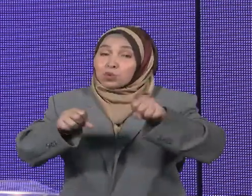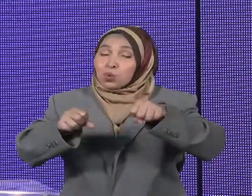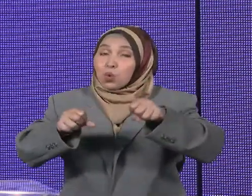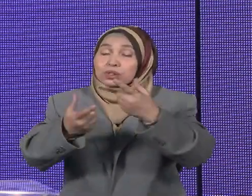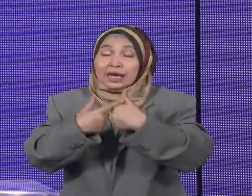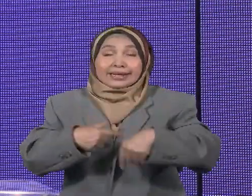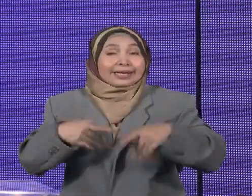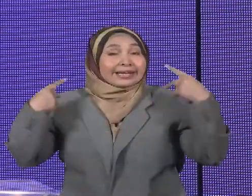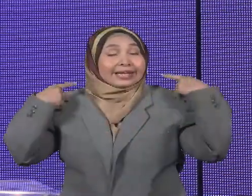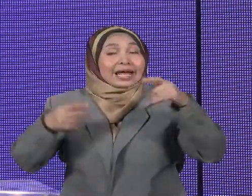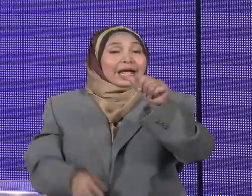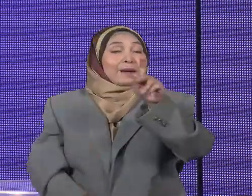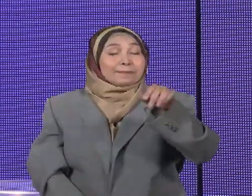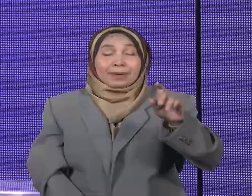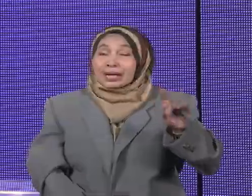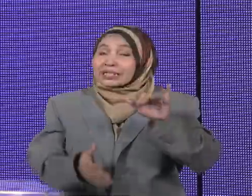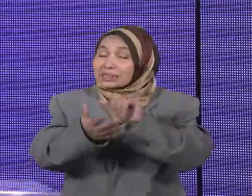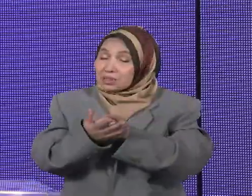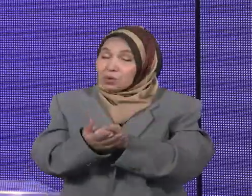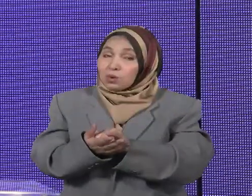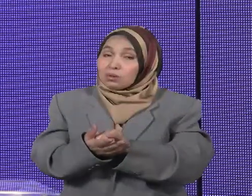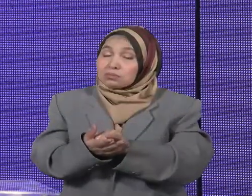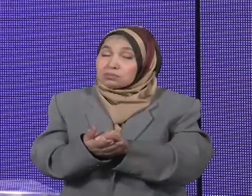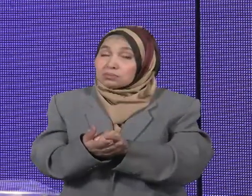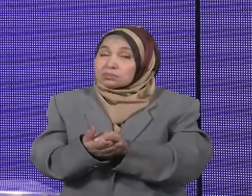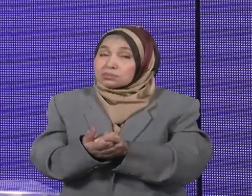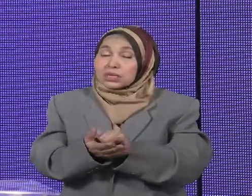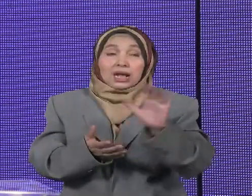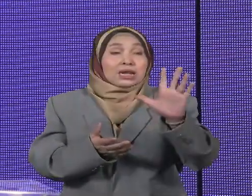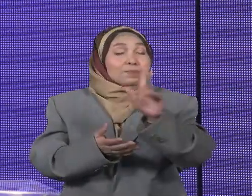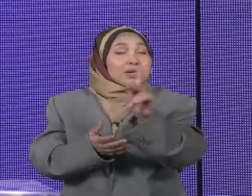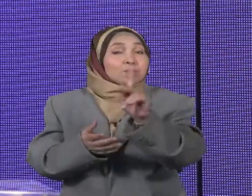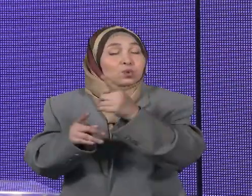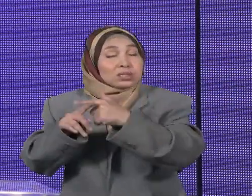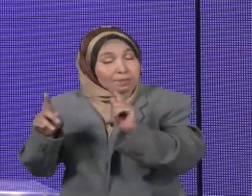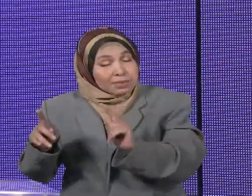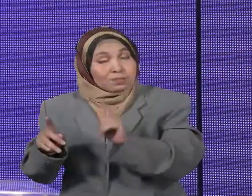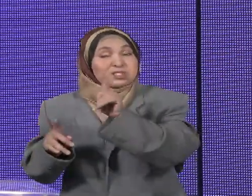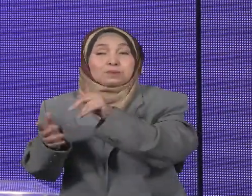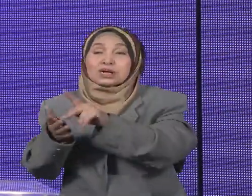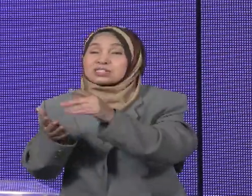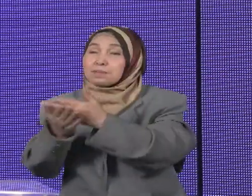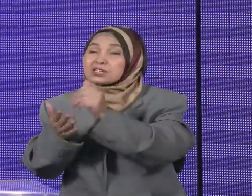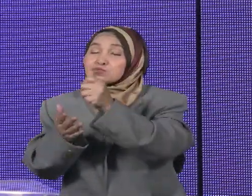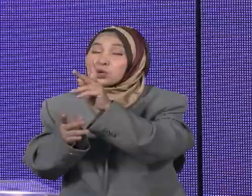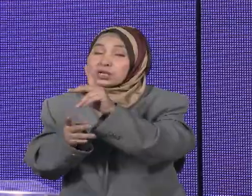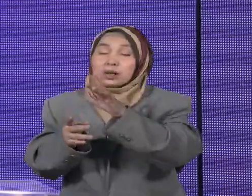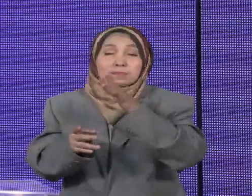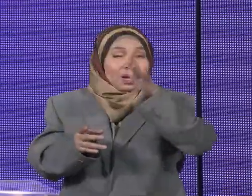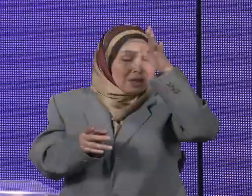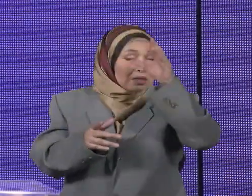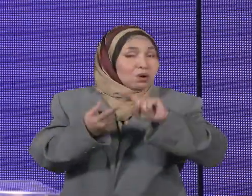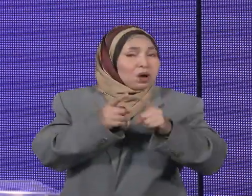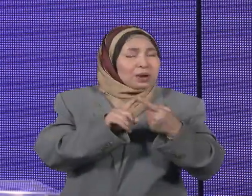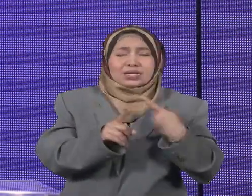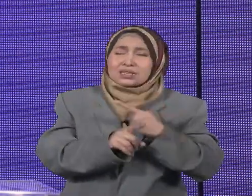APEC tersebut, contohnya, kena apa 5,000 tapi kena bayar sampai 10,000 tersebut. Sebenarnya mak ayah ataupun kawan-kawan